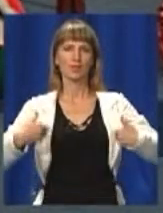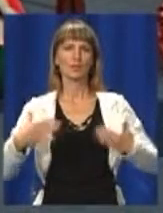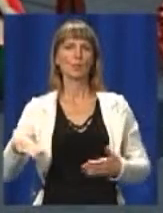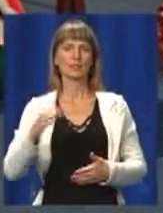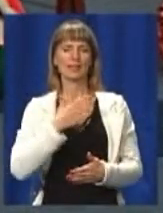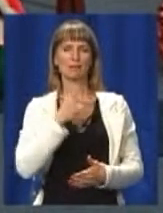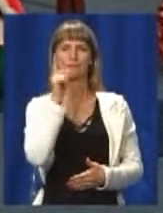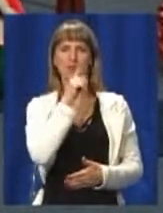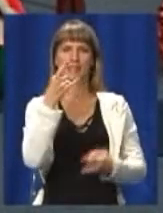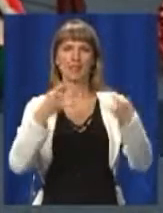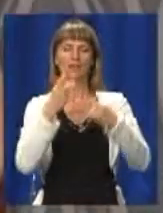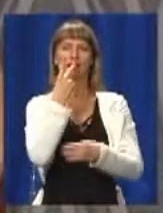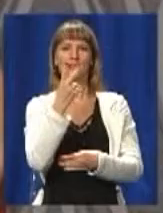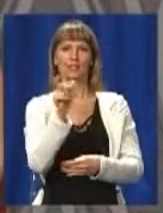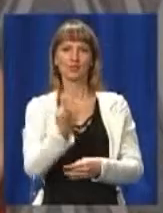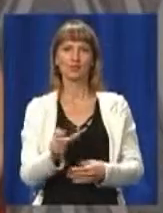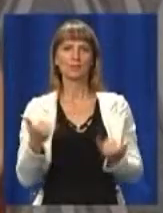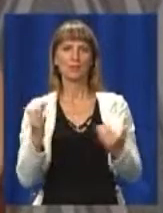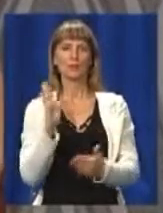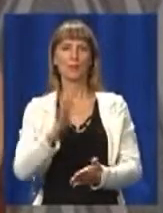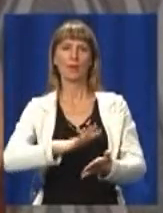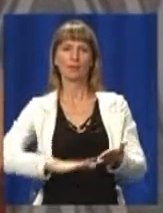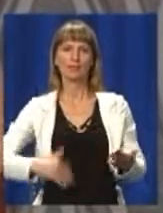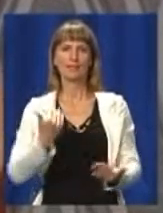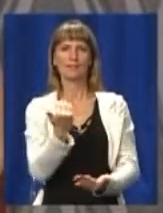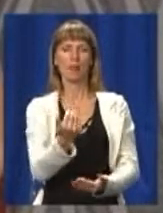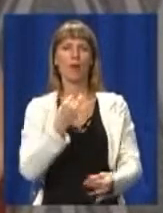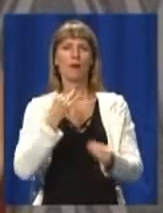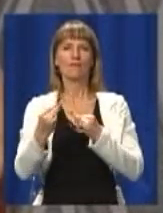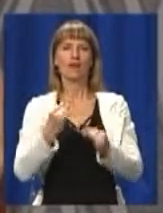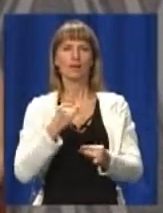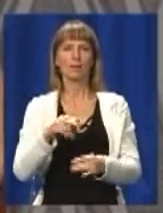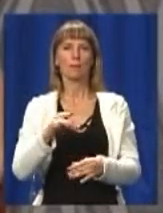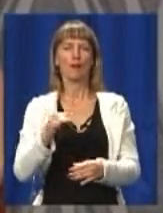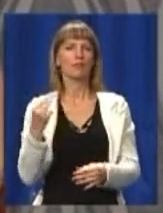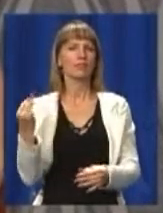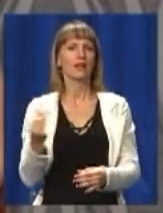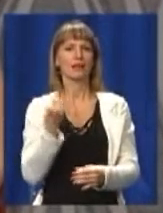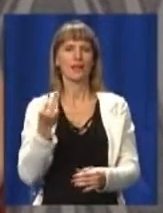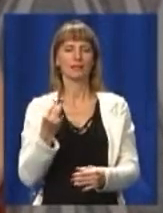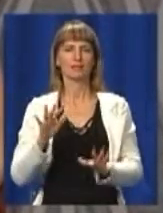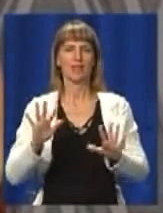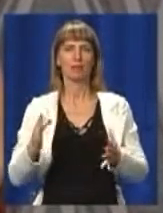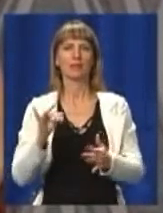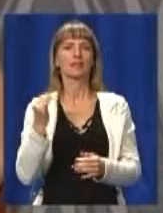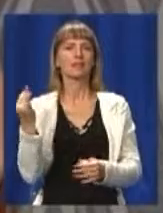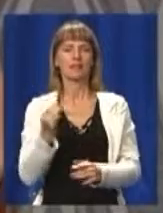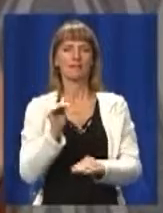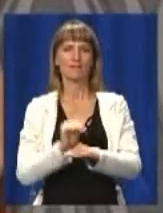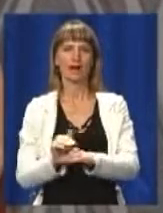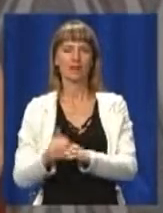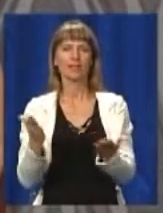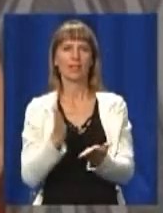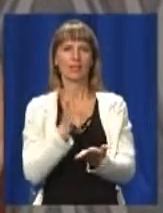Привіт усім нашим маленьким телеглядачам. Сьогодні будемо продовжувати з вами говорити про найцікавіші події та найцікавіші